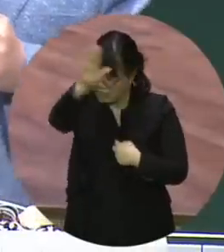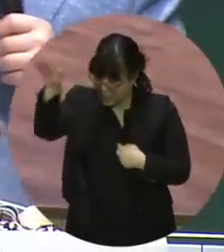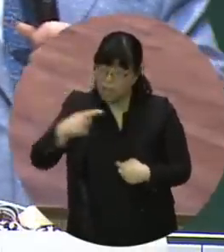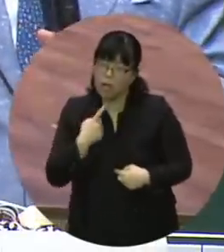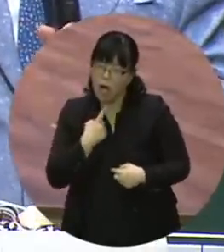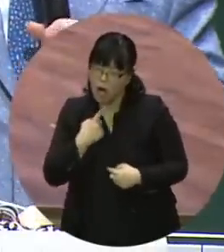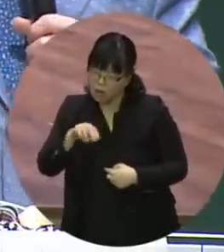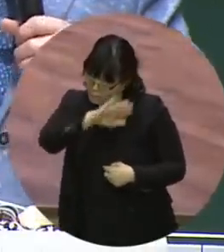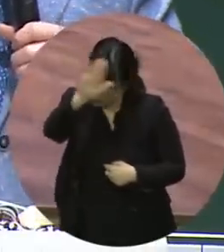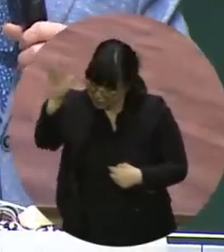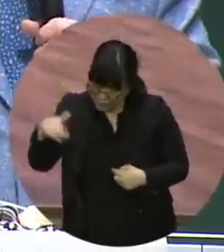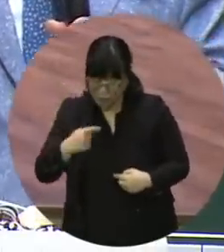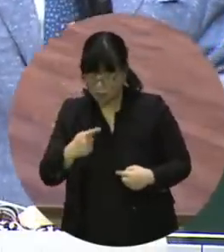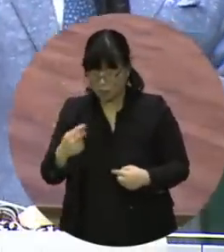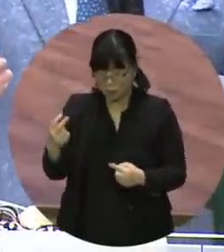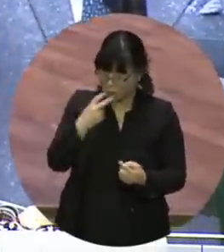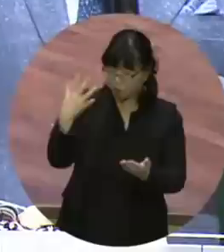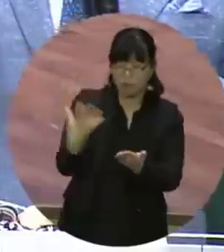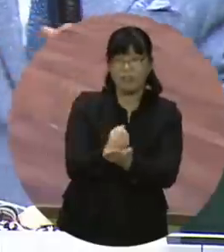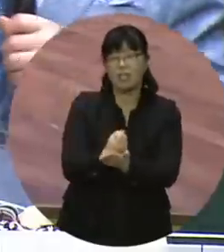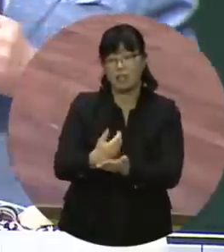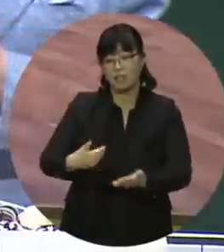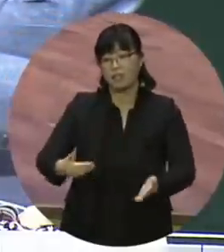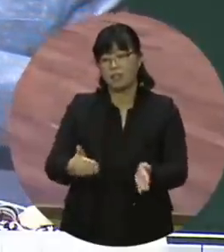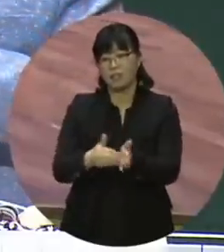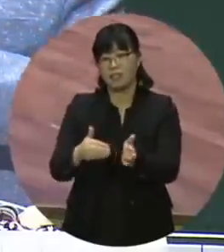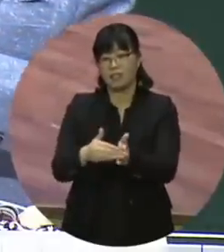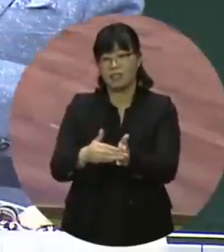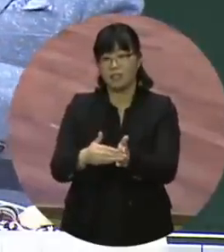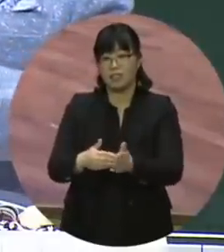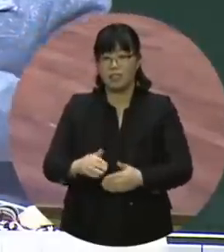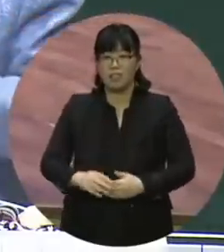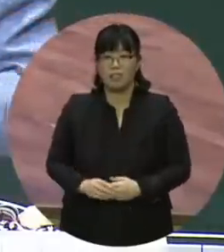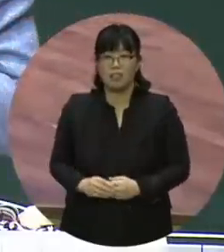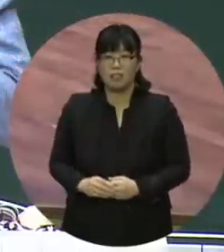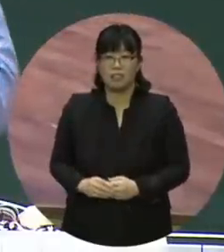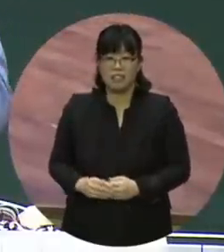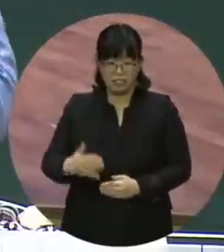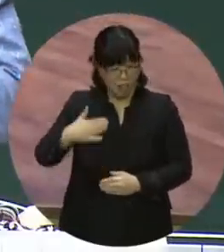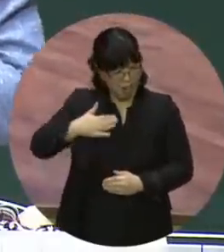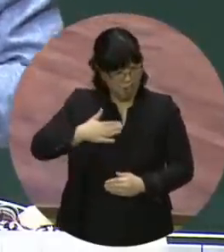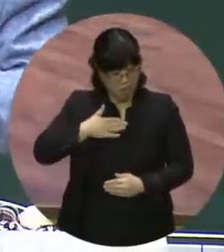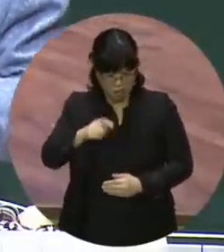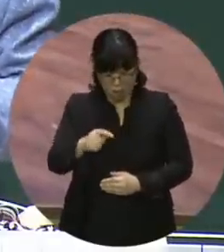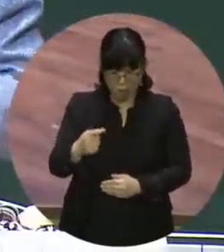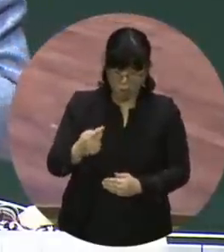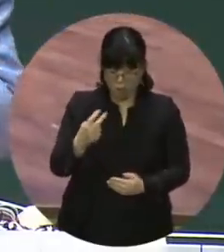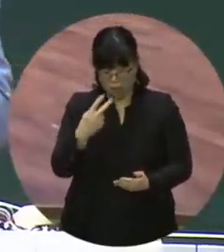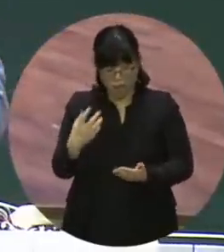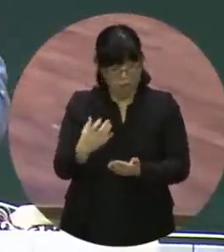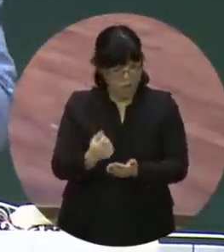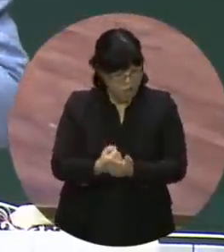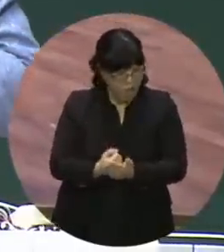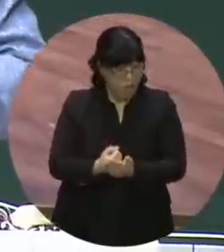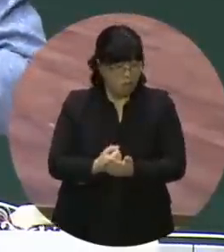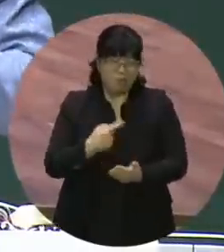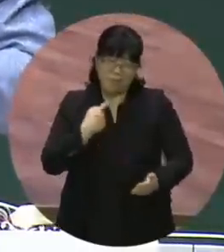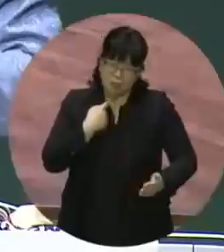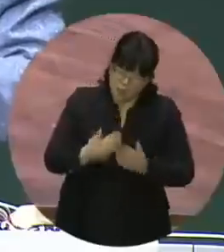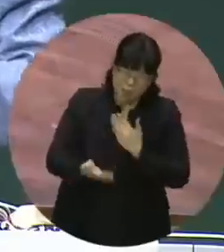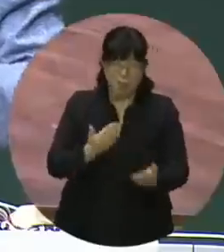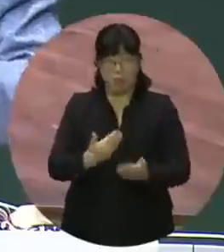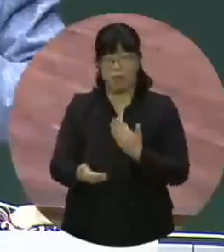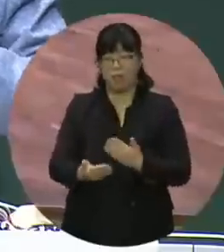그러면서 뭔가 그 기도 제목 하나님 기도하니까 하나님 응답하죠. 어제도 우리 아들이 지금 막 팔라왕 간데 400kg 되는 크